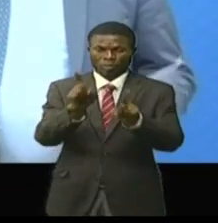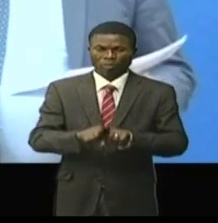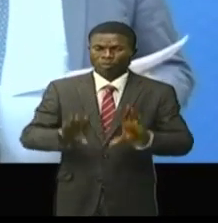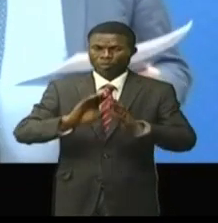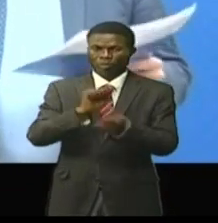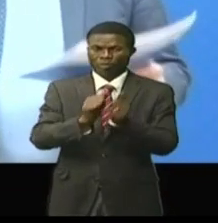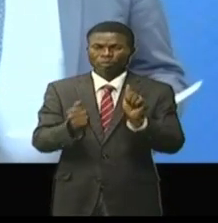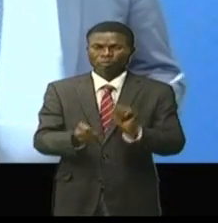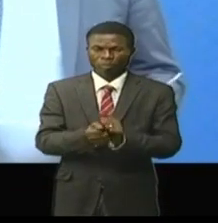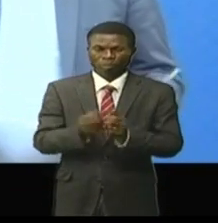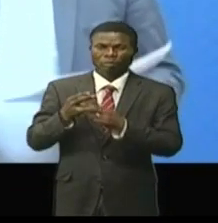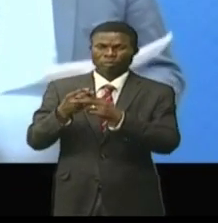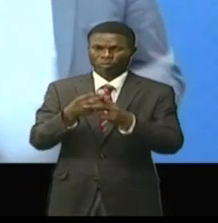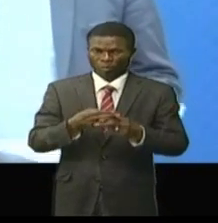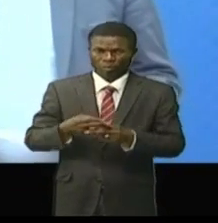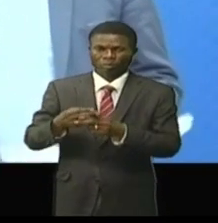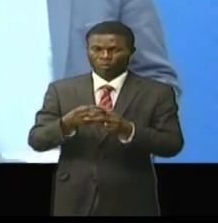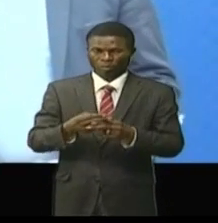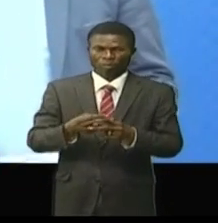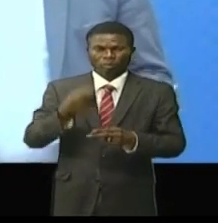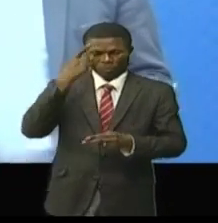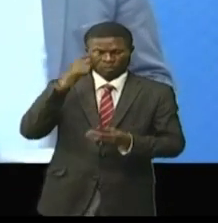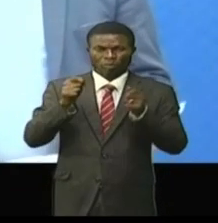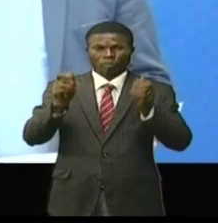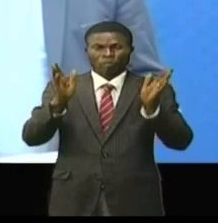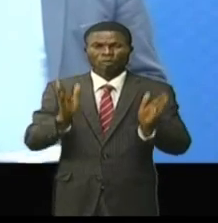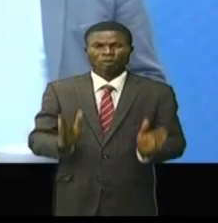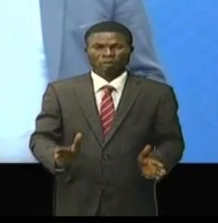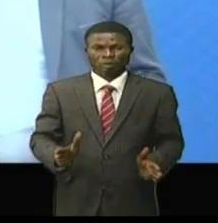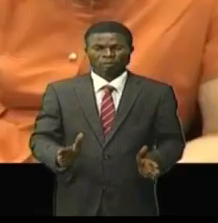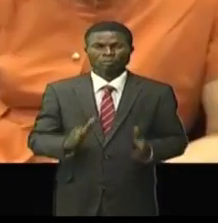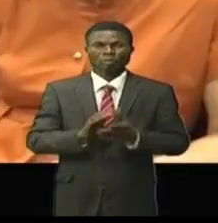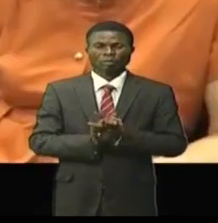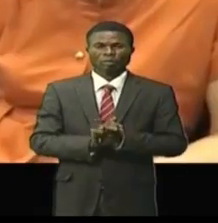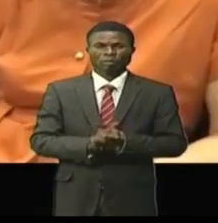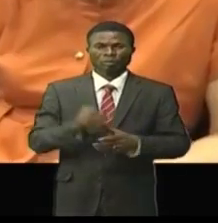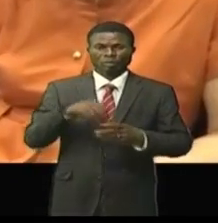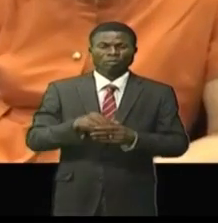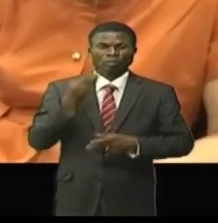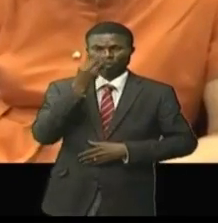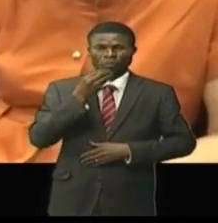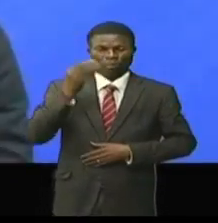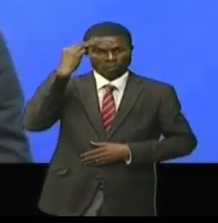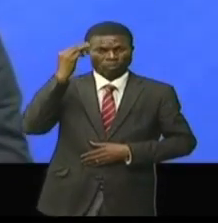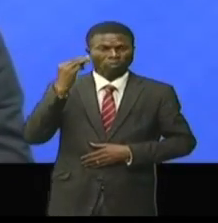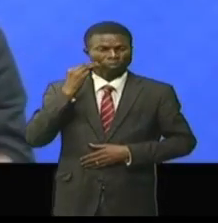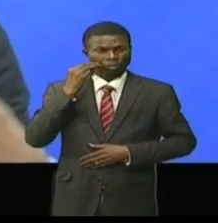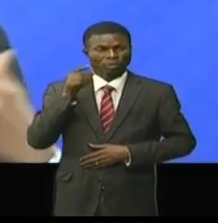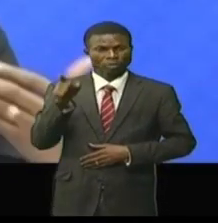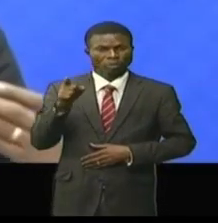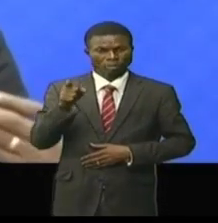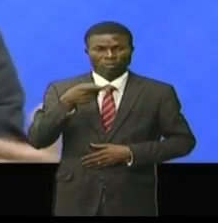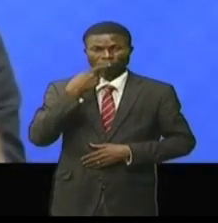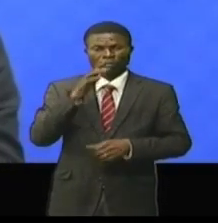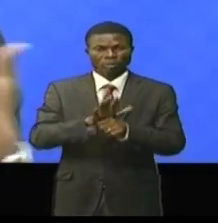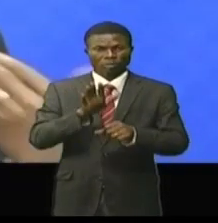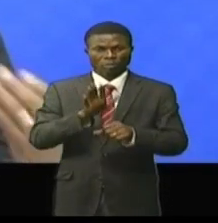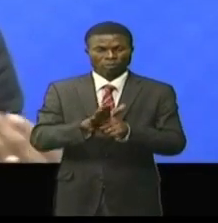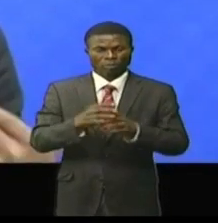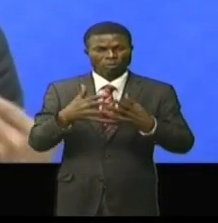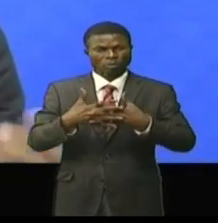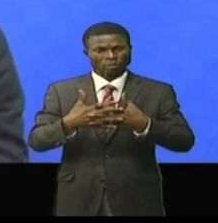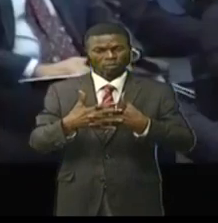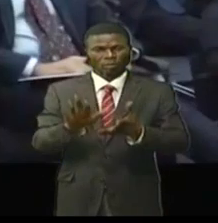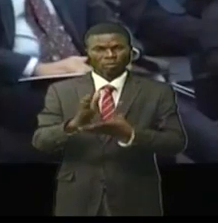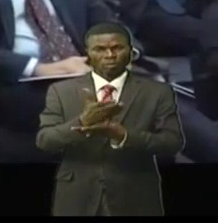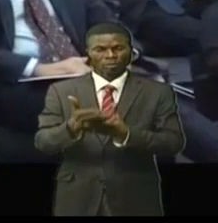questions de sécurité des journalistes. Dans sa parole, le ministre Patrick Muyaya a insisté sur le partenariat qui